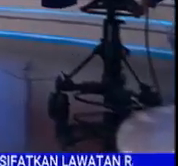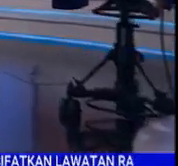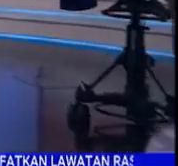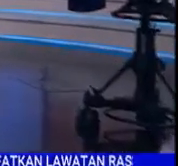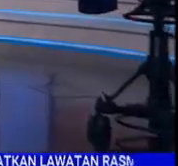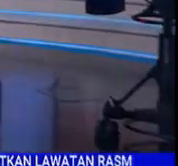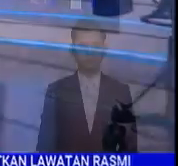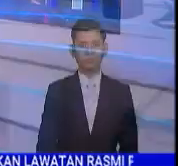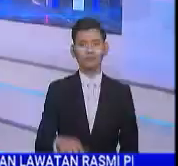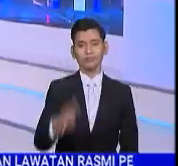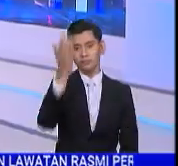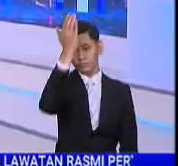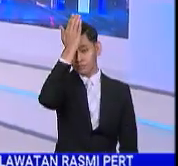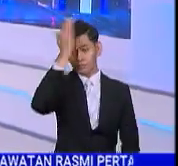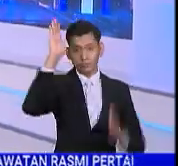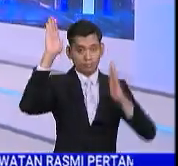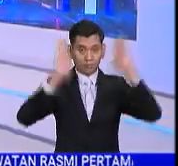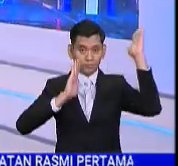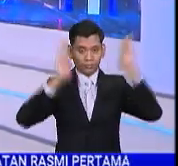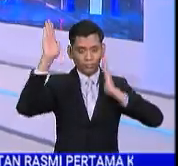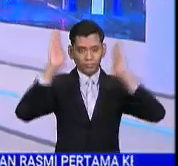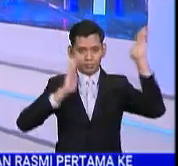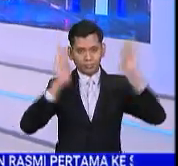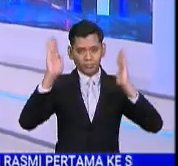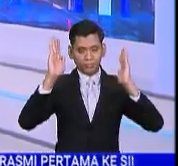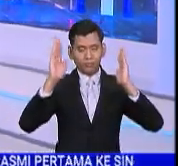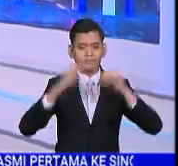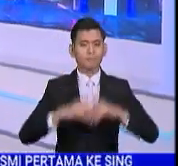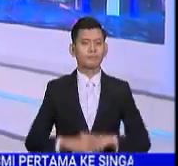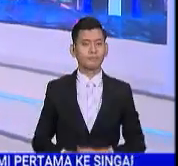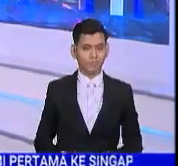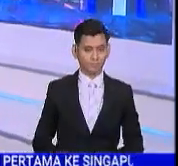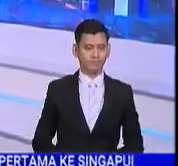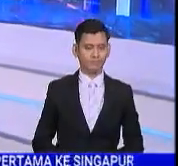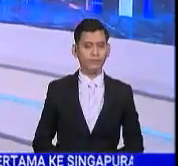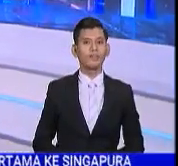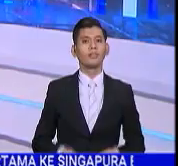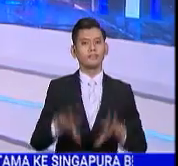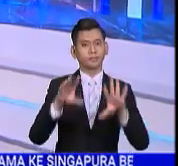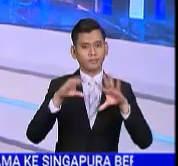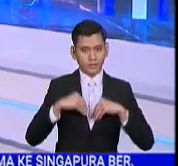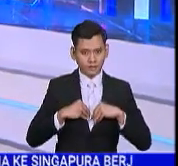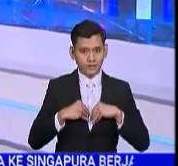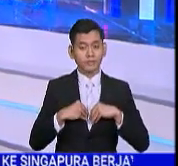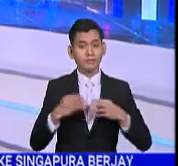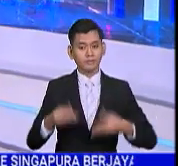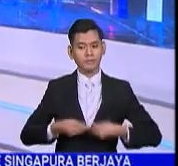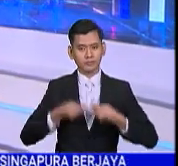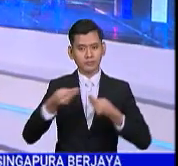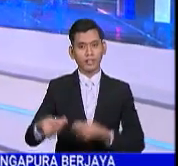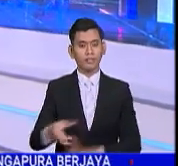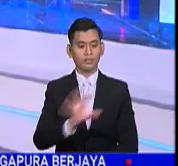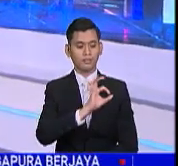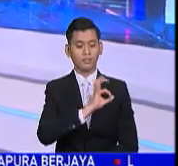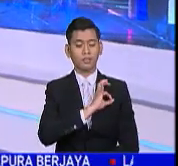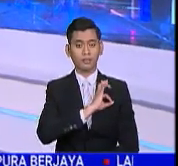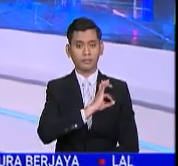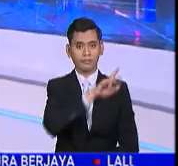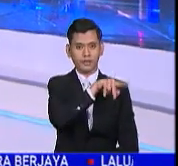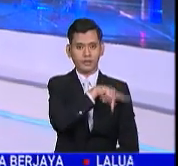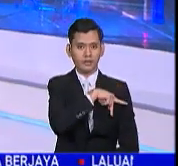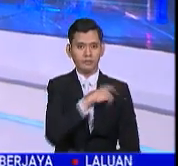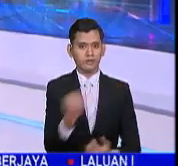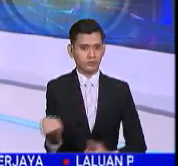Hai Yang di-pertuan Agung Al Sultan Abdullah Ria yaitu dada al-musthafa bila Syah berkenan menggunakan Dajah Panglima gagah